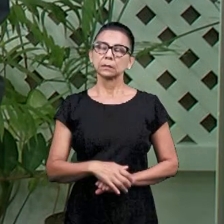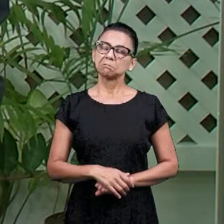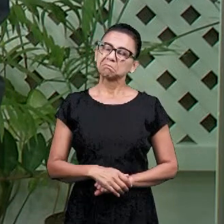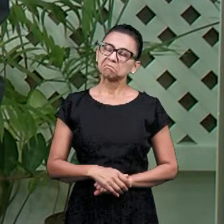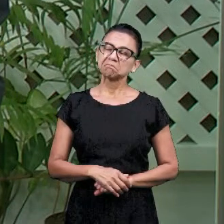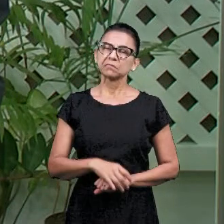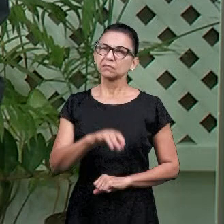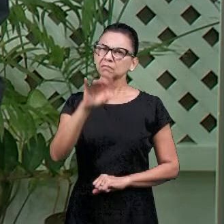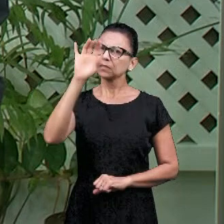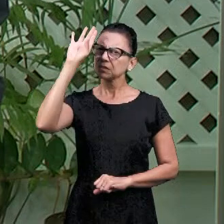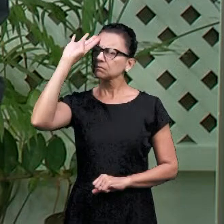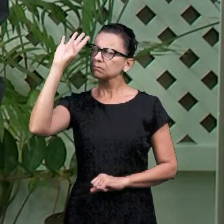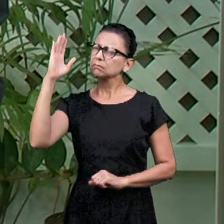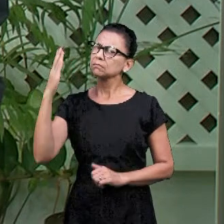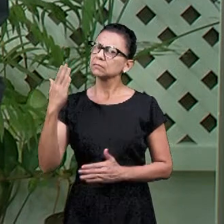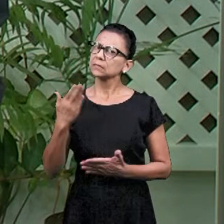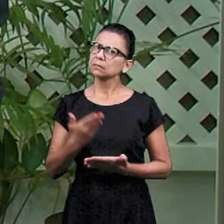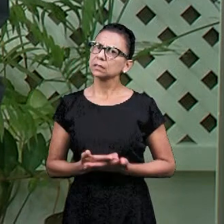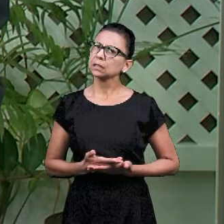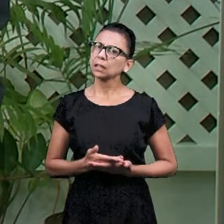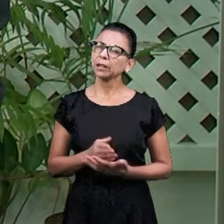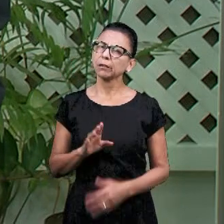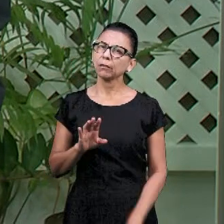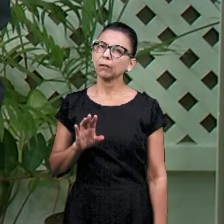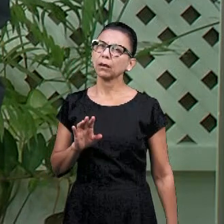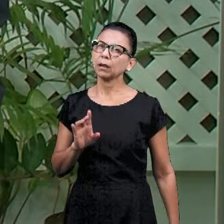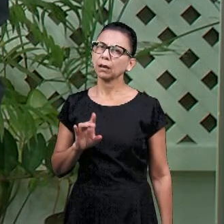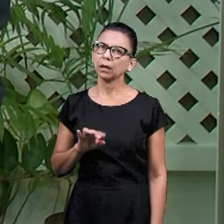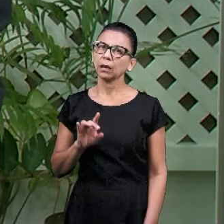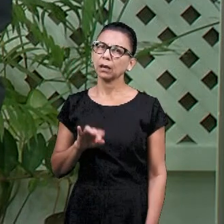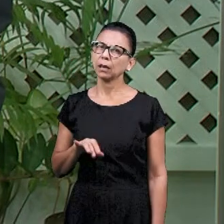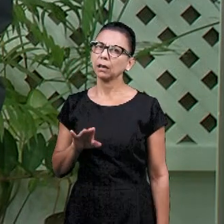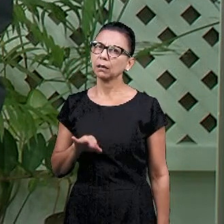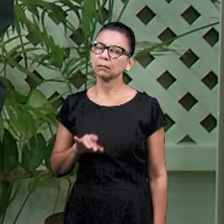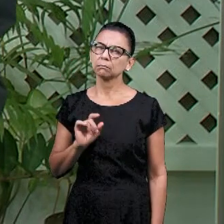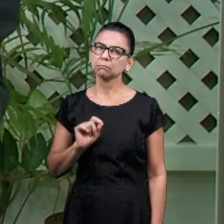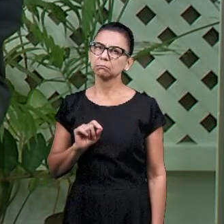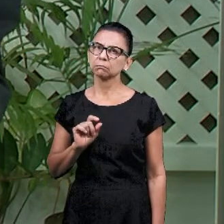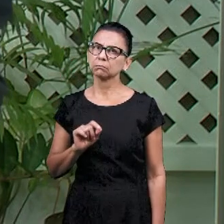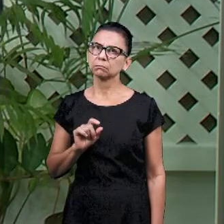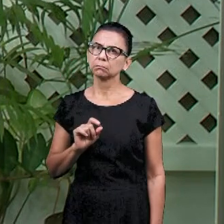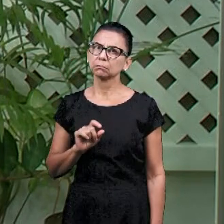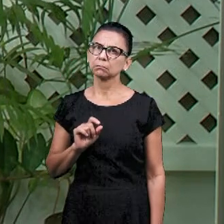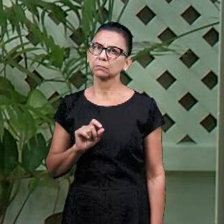elle avait 80 ans. Et je crois que